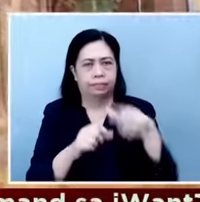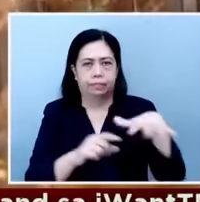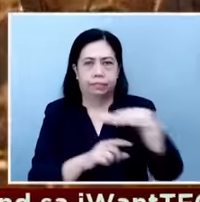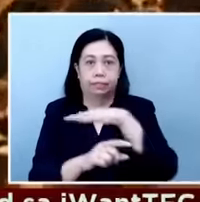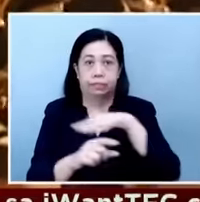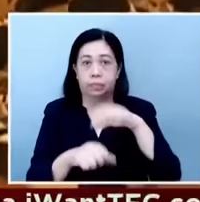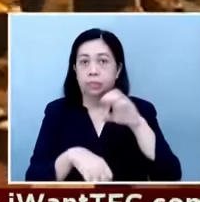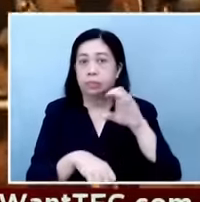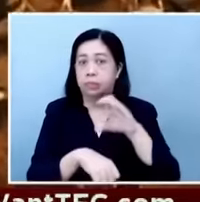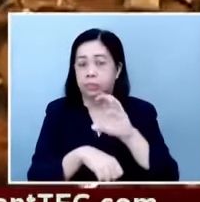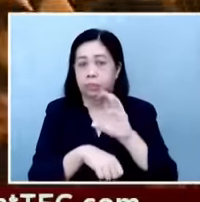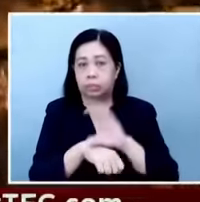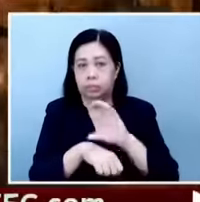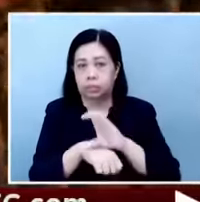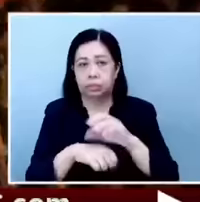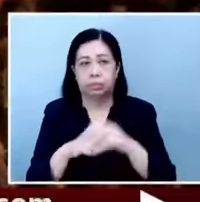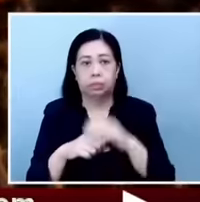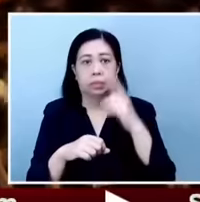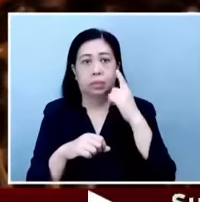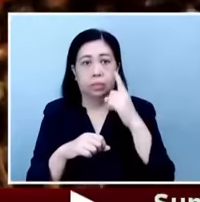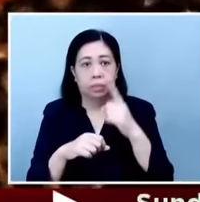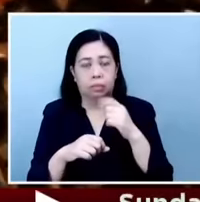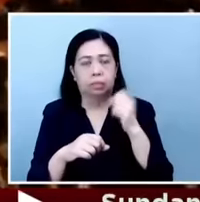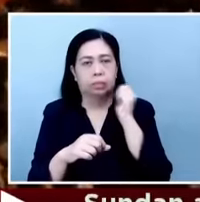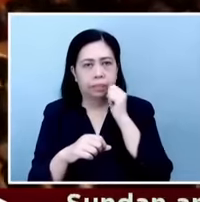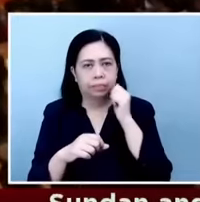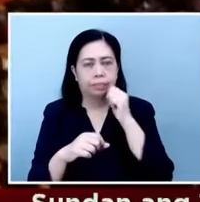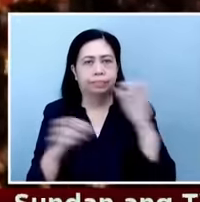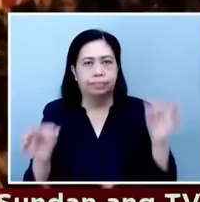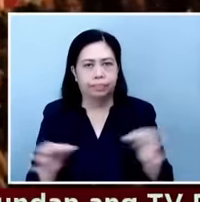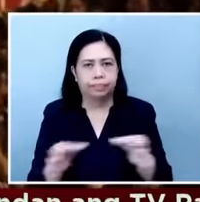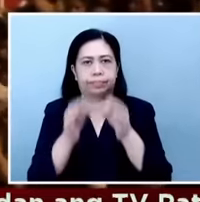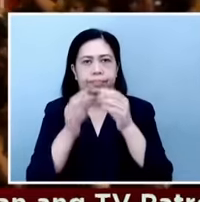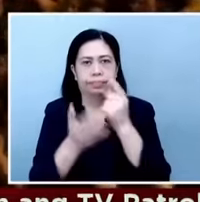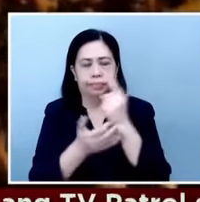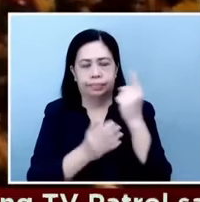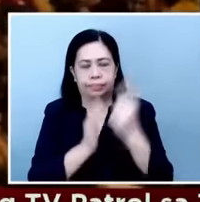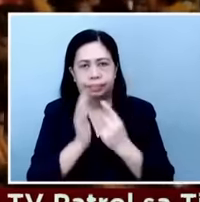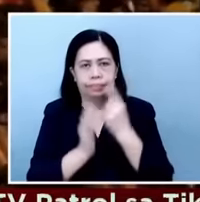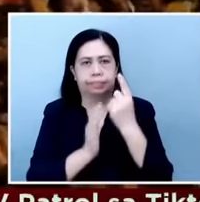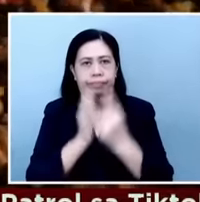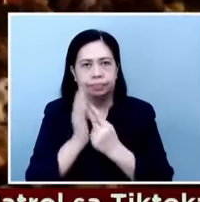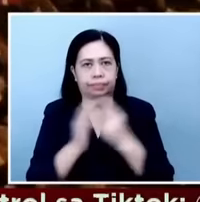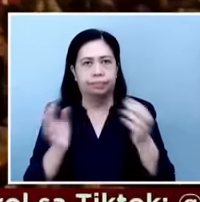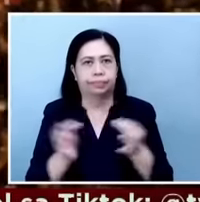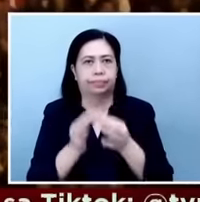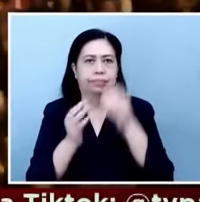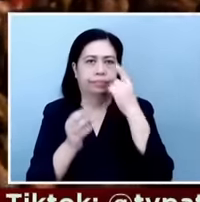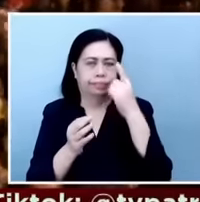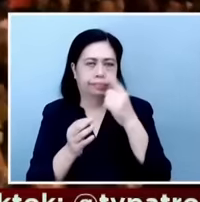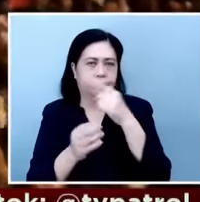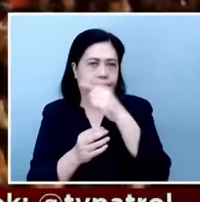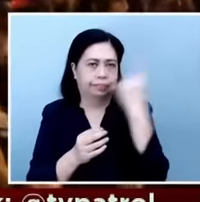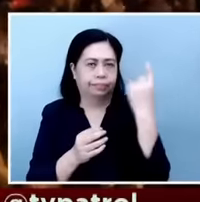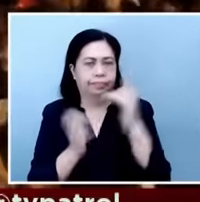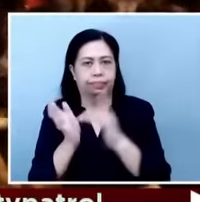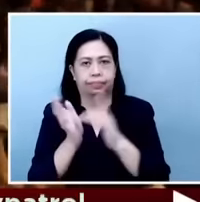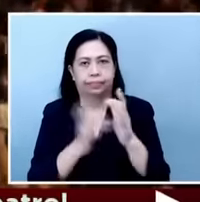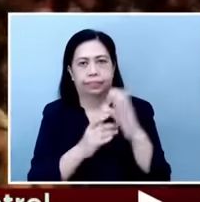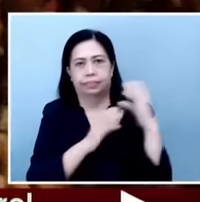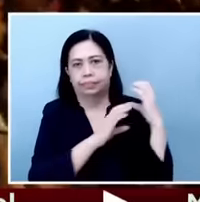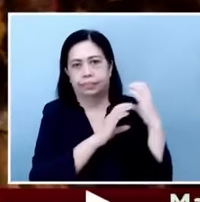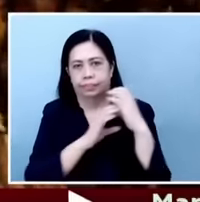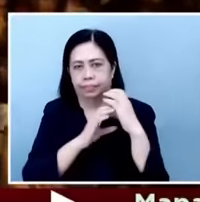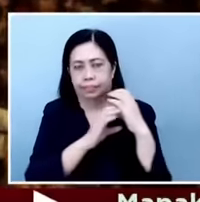simbahan para po sa oras-oras na misa para sa poong Nazareno. At sa tala po ng Philippine